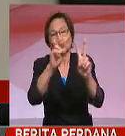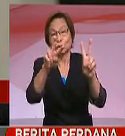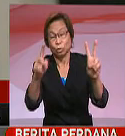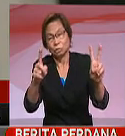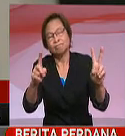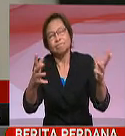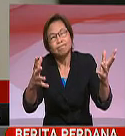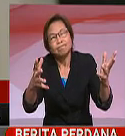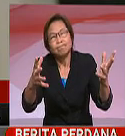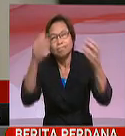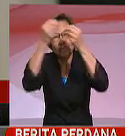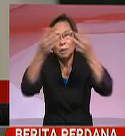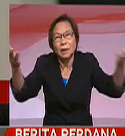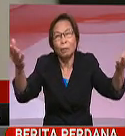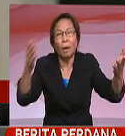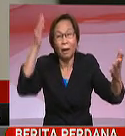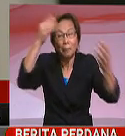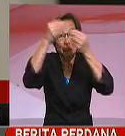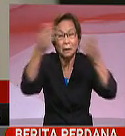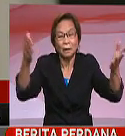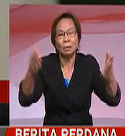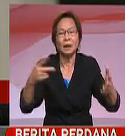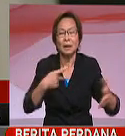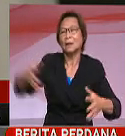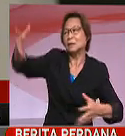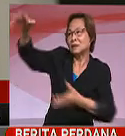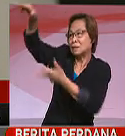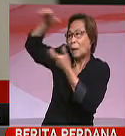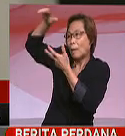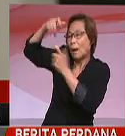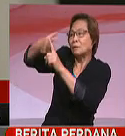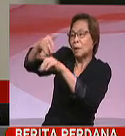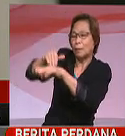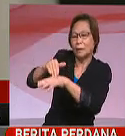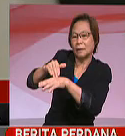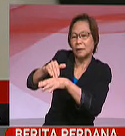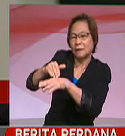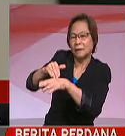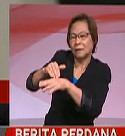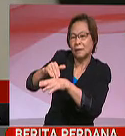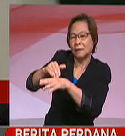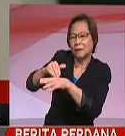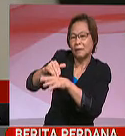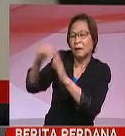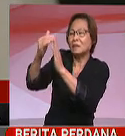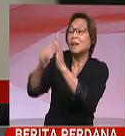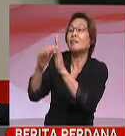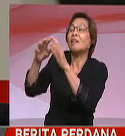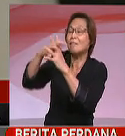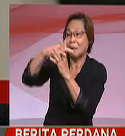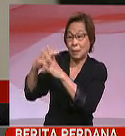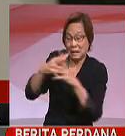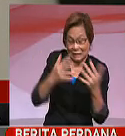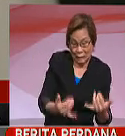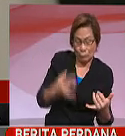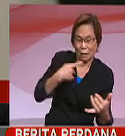hanya akan diketahui setelah kami mendapat berita selanjutnya daripada Asia Rugby. Untuk sementara ini, kami